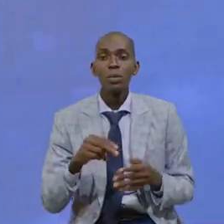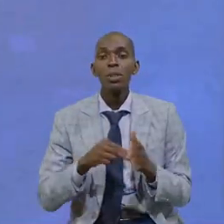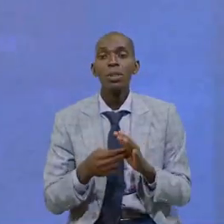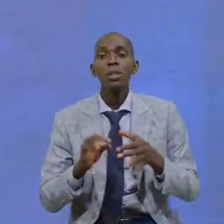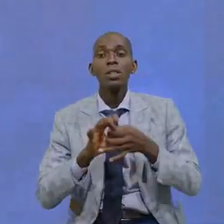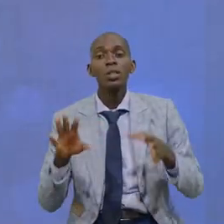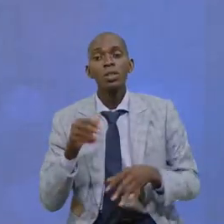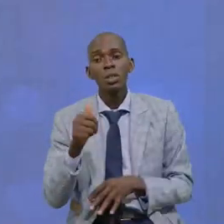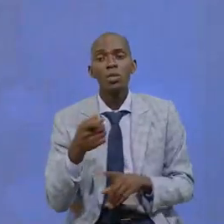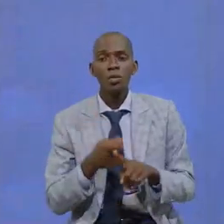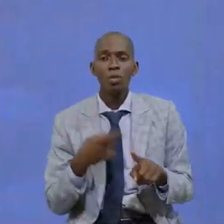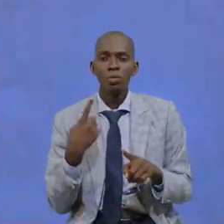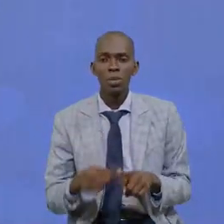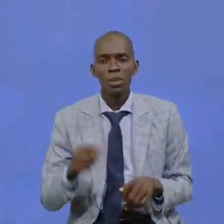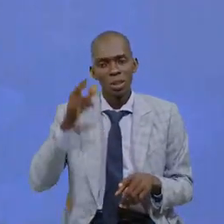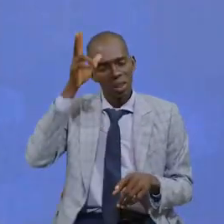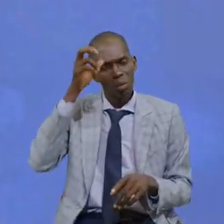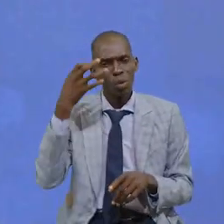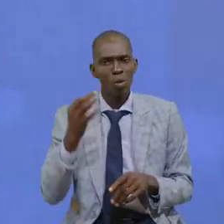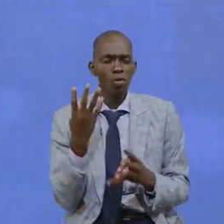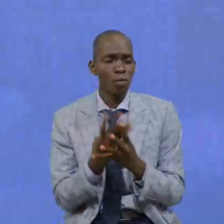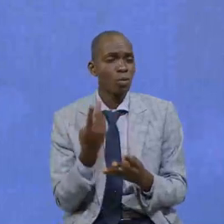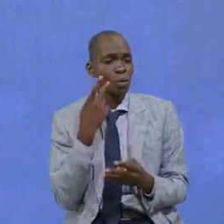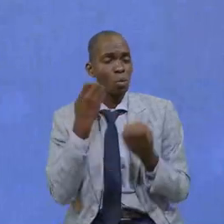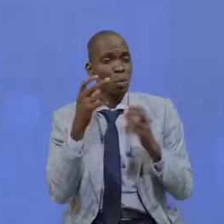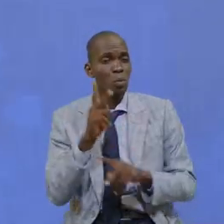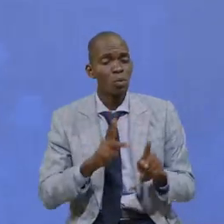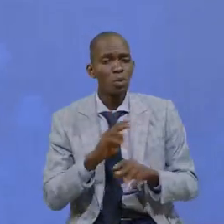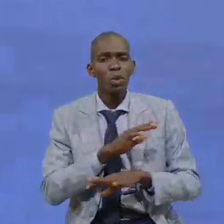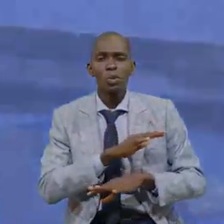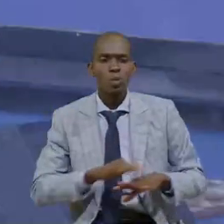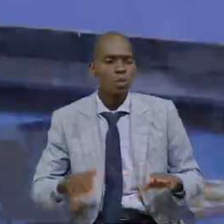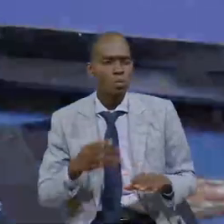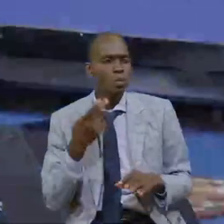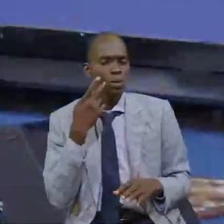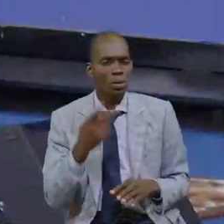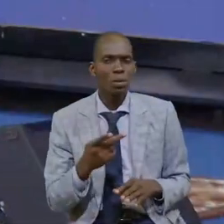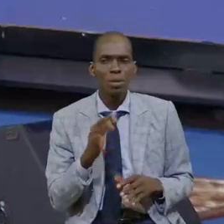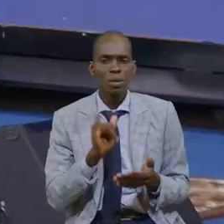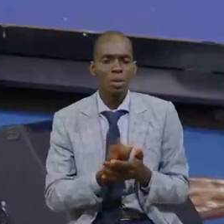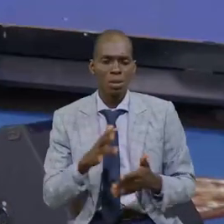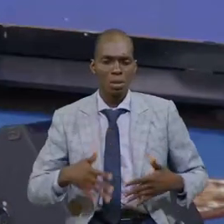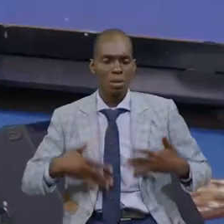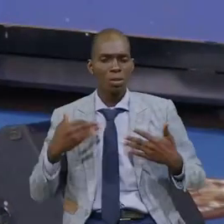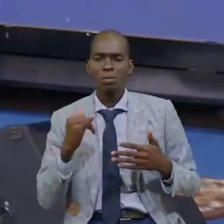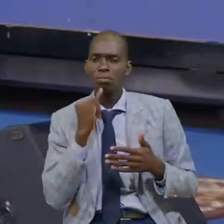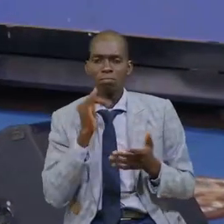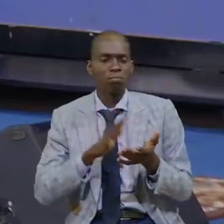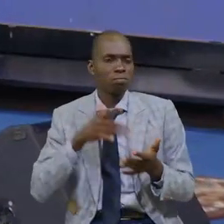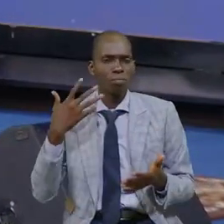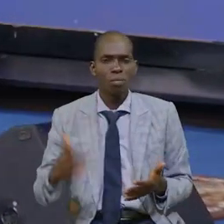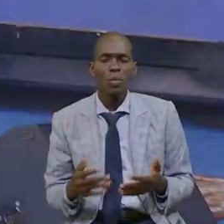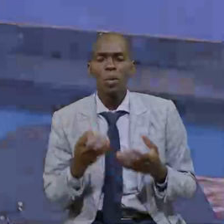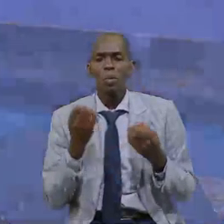Débarrasse-toi des démons de la captivité. Il y a des gens qui ne placent pas et ne valorisent pas trop leur vie,